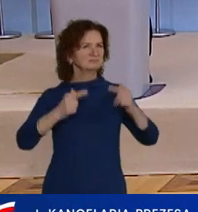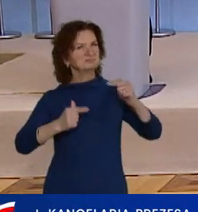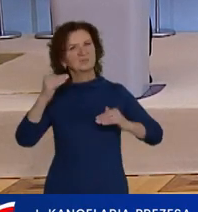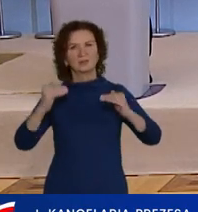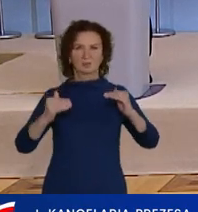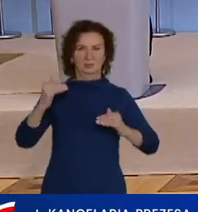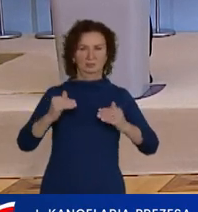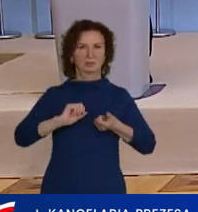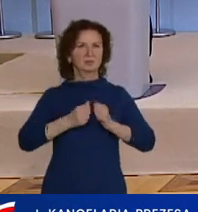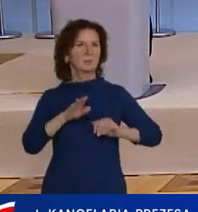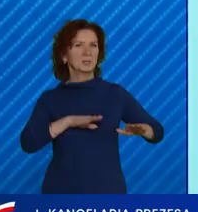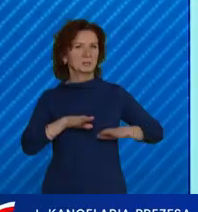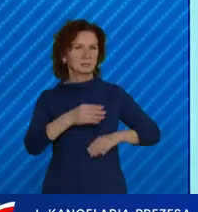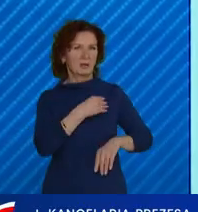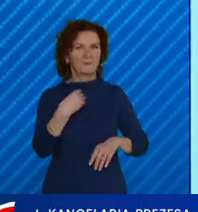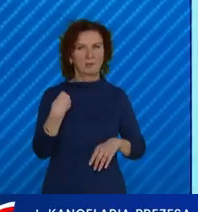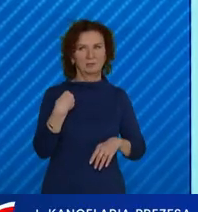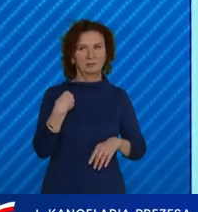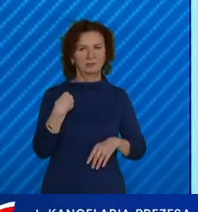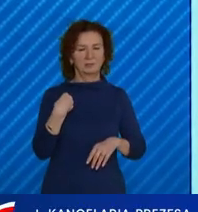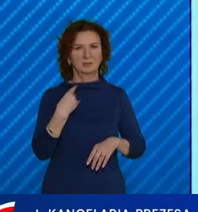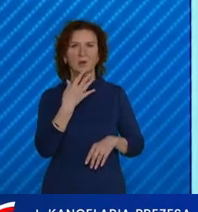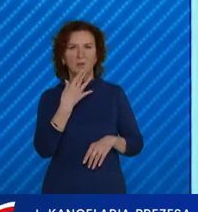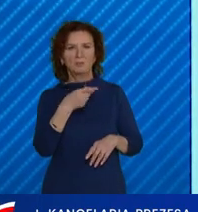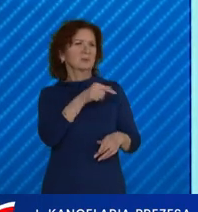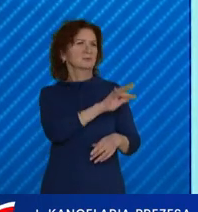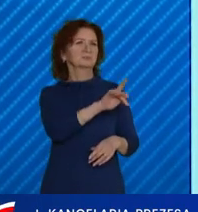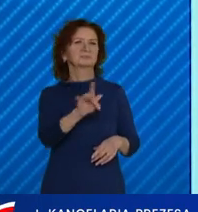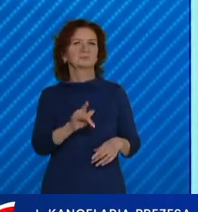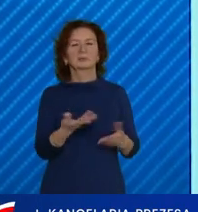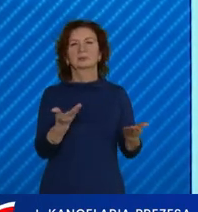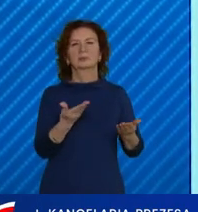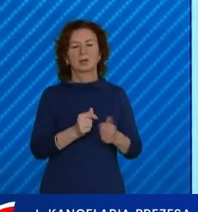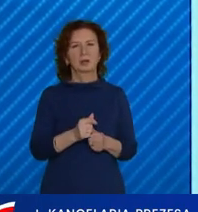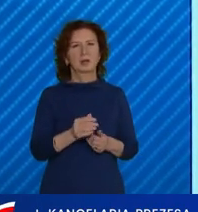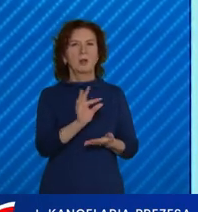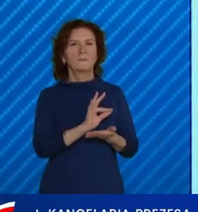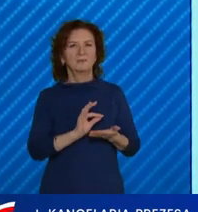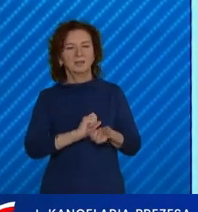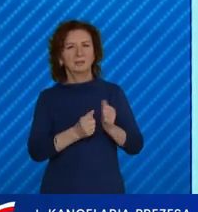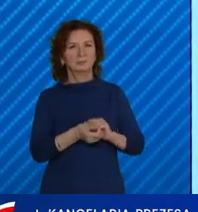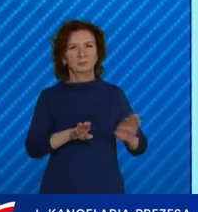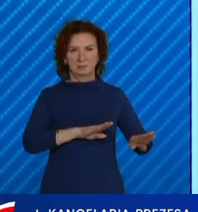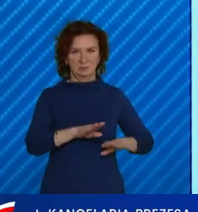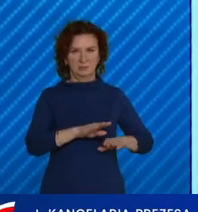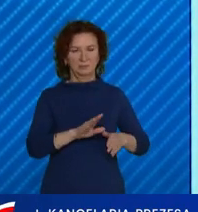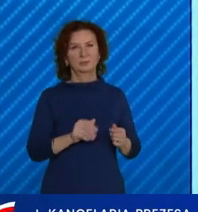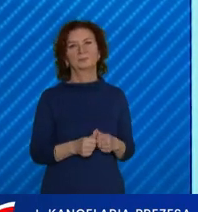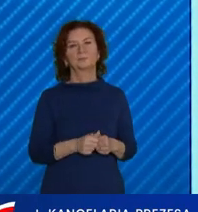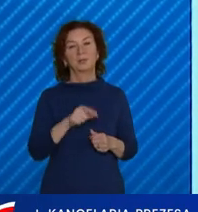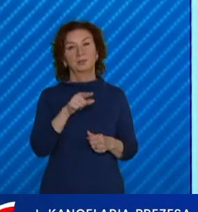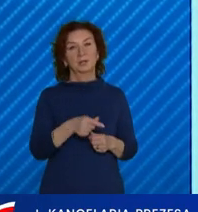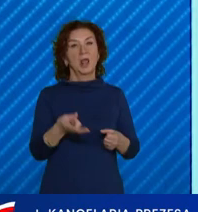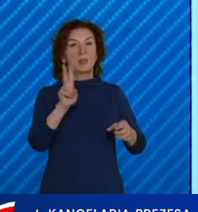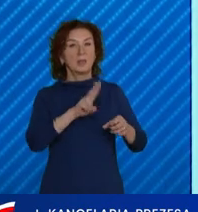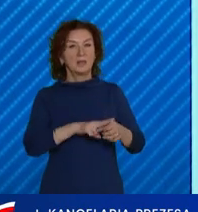Są takie miejsca w Polsce, wymieniałem nazwy konkretnych powiatów czy miejscowości, gdzie tych